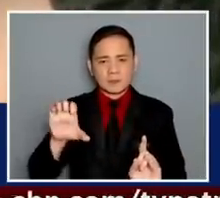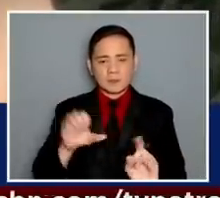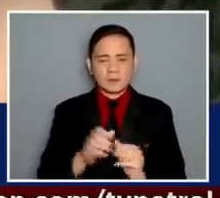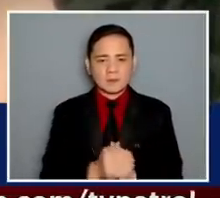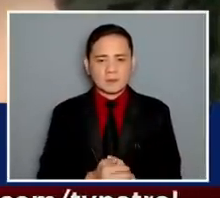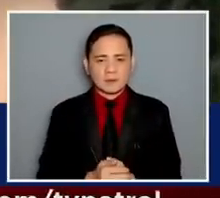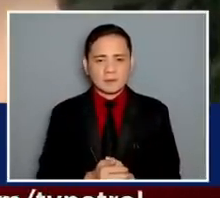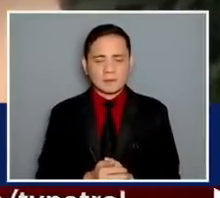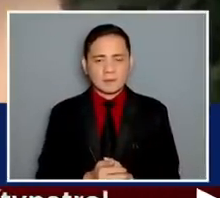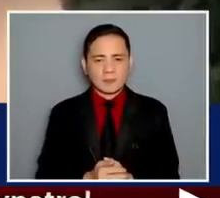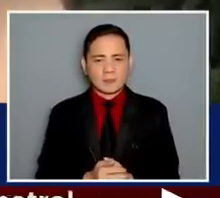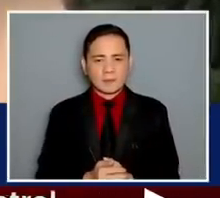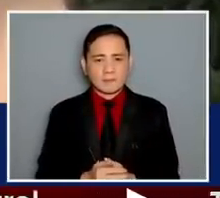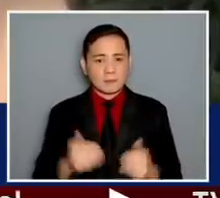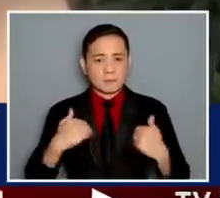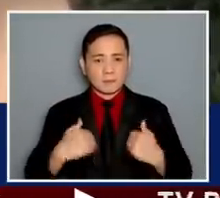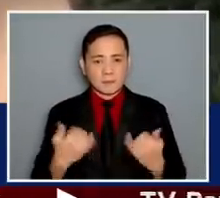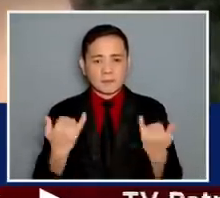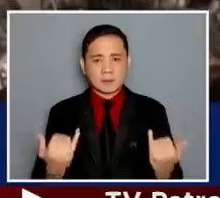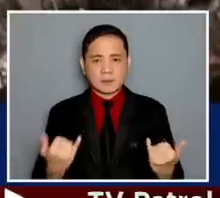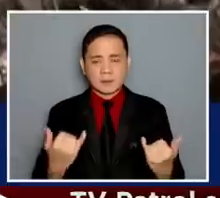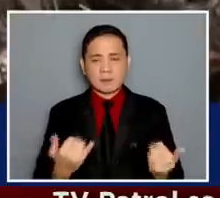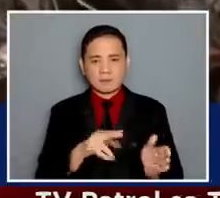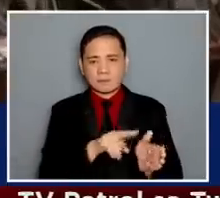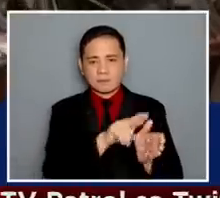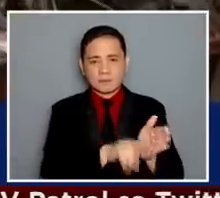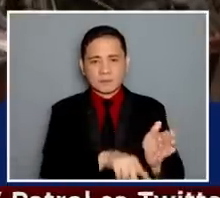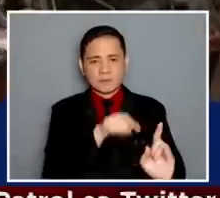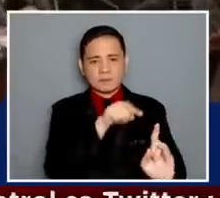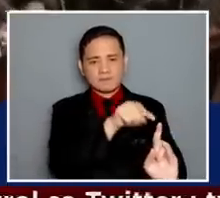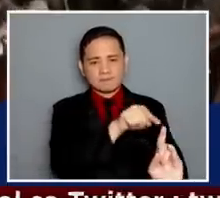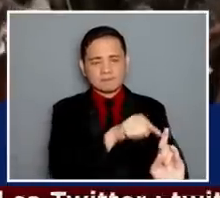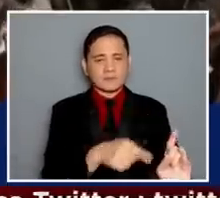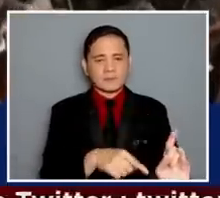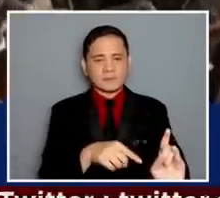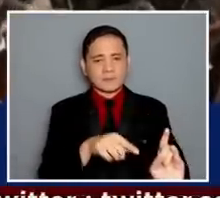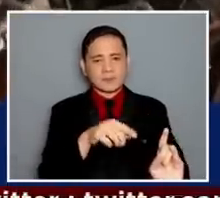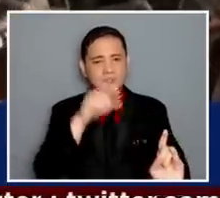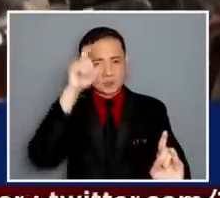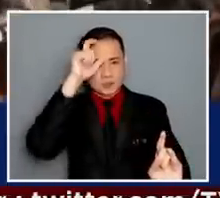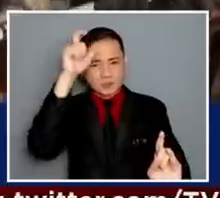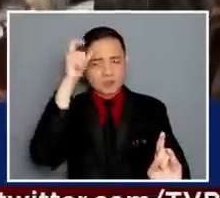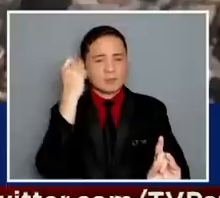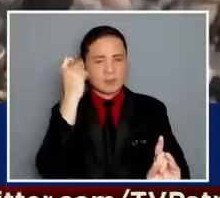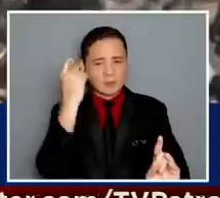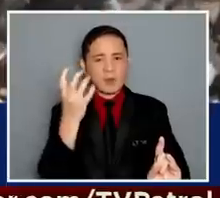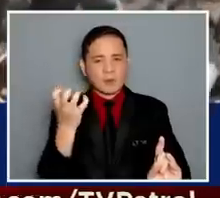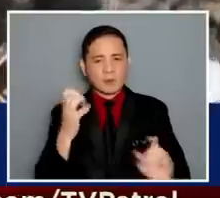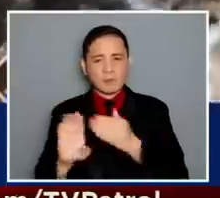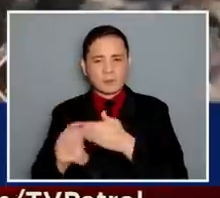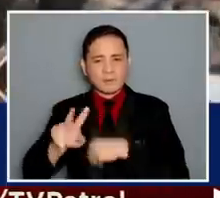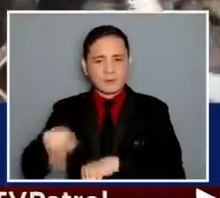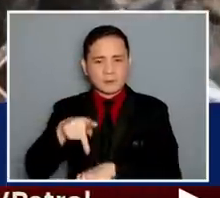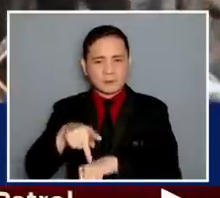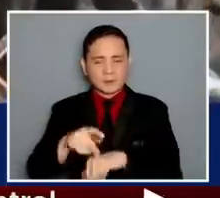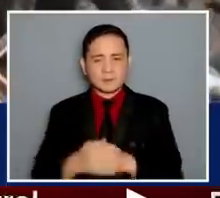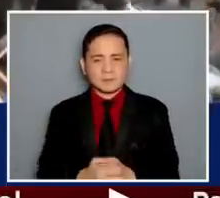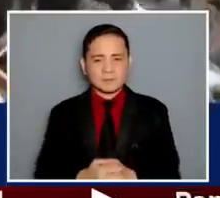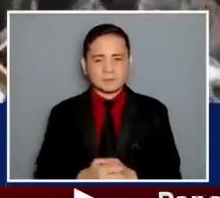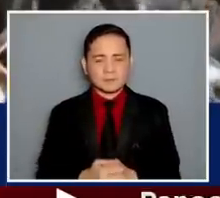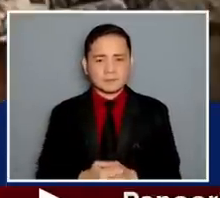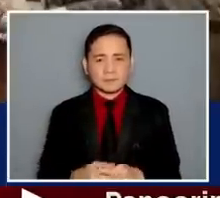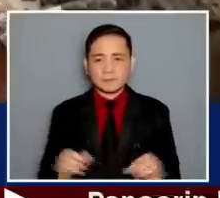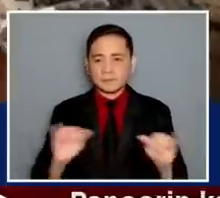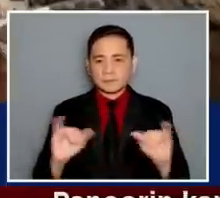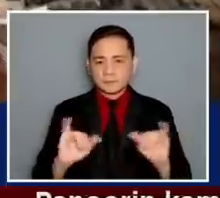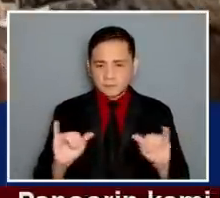Pinay sa isang sementeryo sa Istanbul. Samantala, magpapadala ang Pilipinas ng 6-person team sa